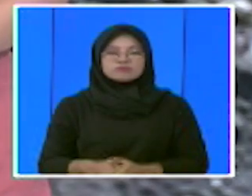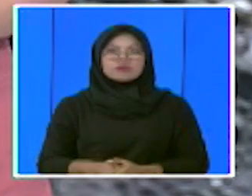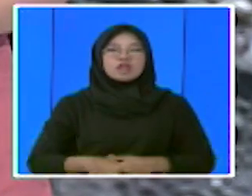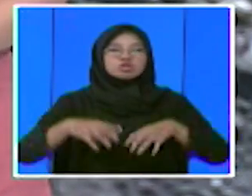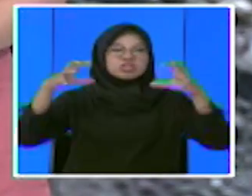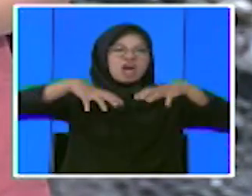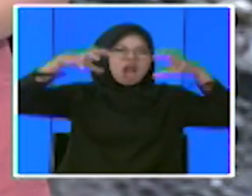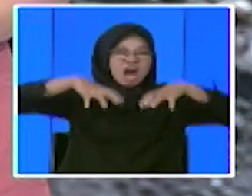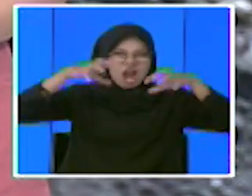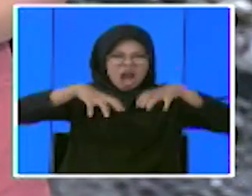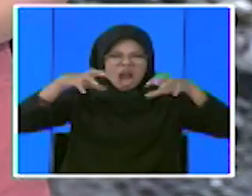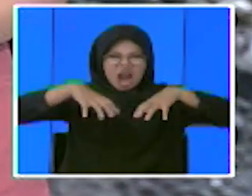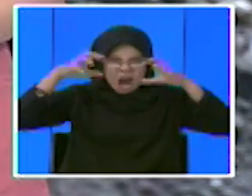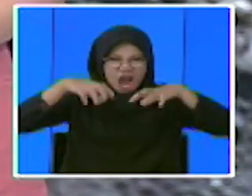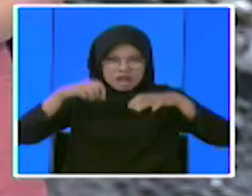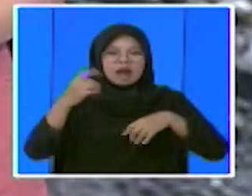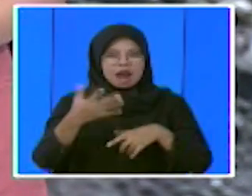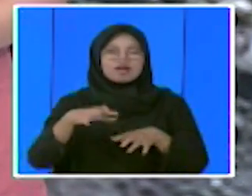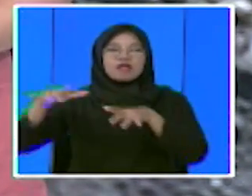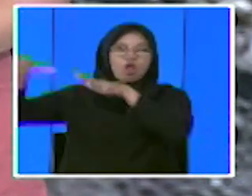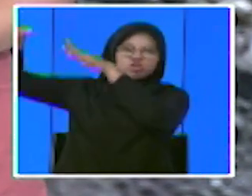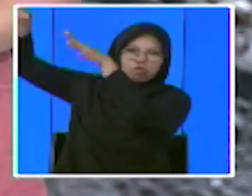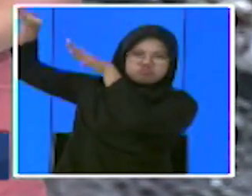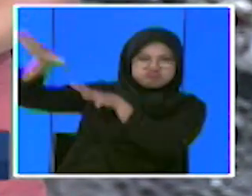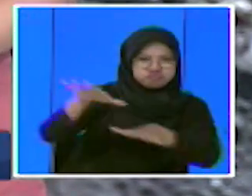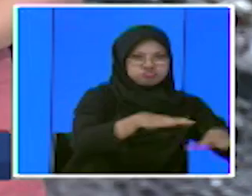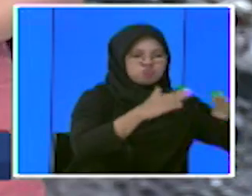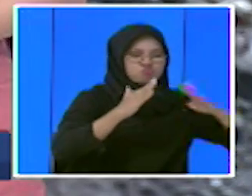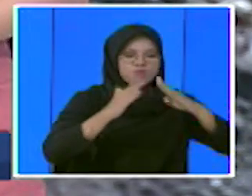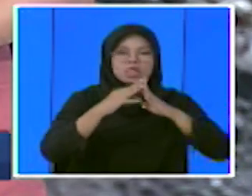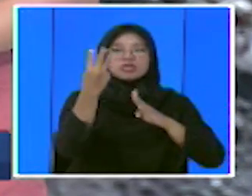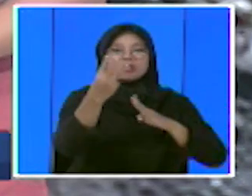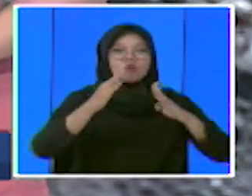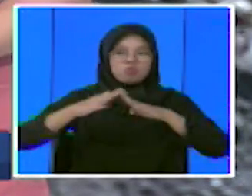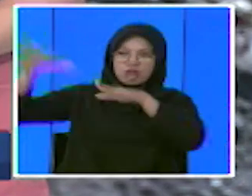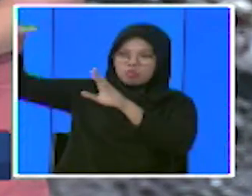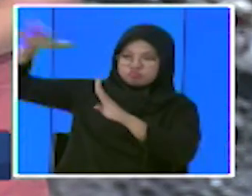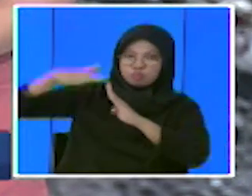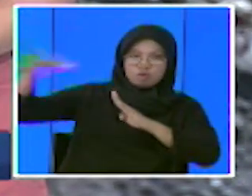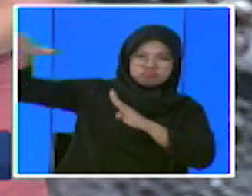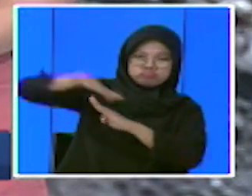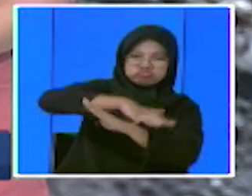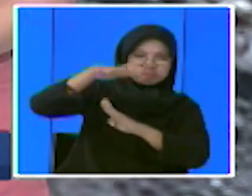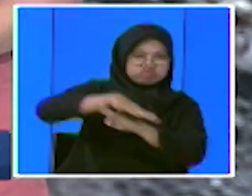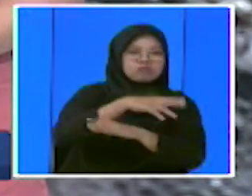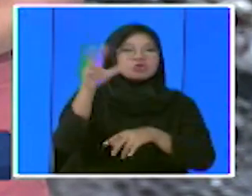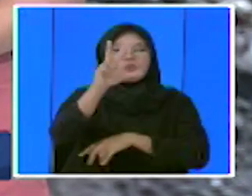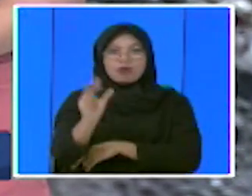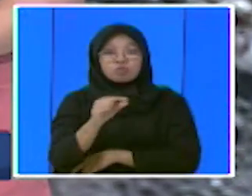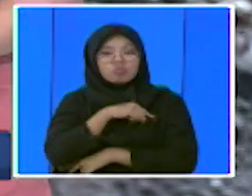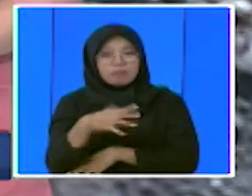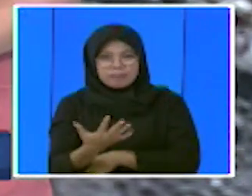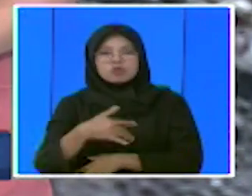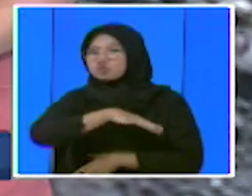Sementara itu pemirsa, hujan dengan intensitas tinggi juga mengakibatkan tanah longsor hingga menimpa 3 rumah di Kabupaten Pangandaran, Jawa Barat.